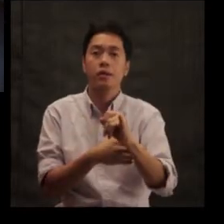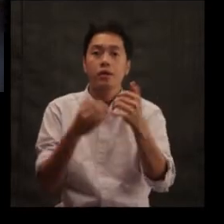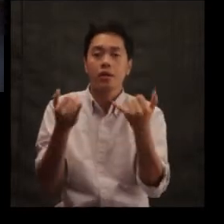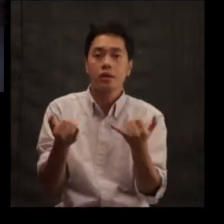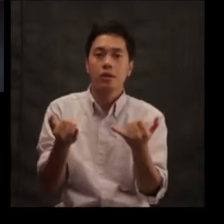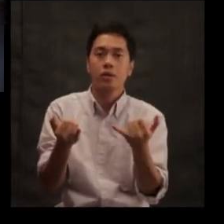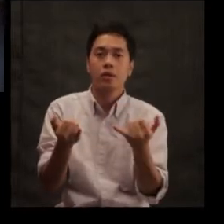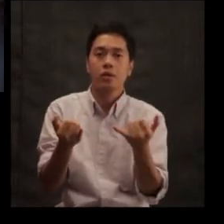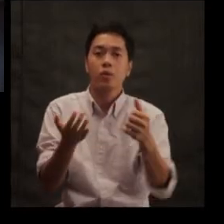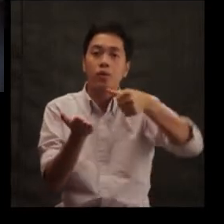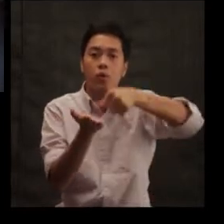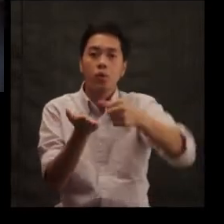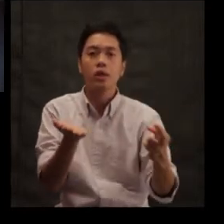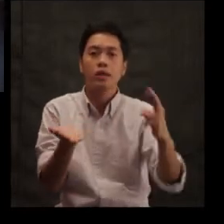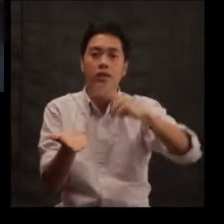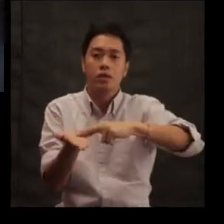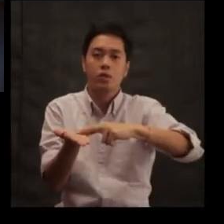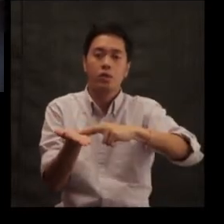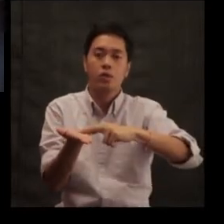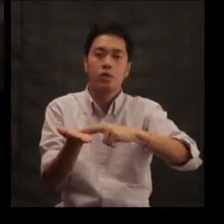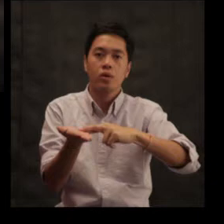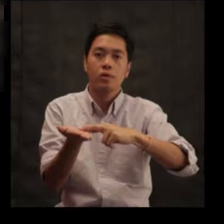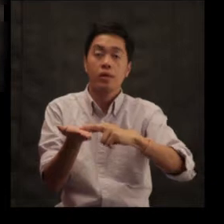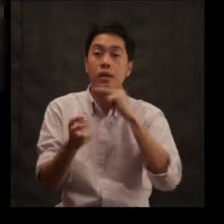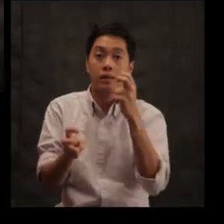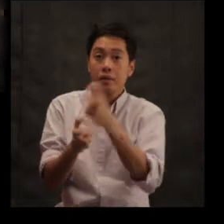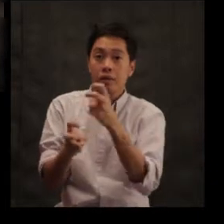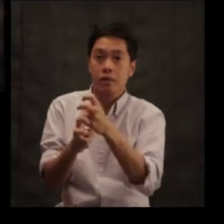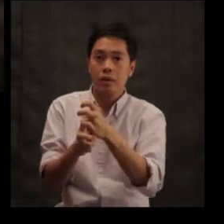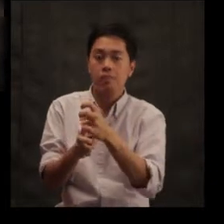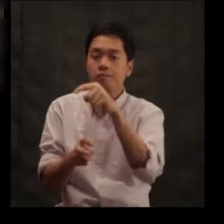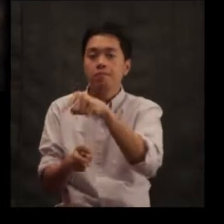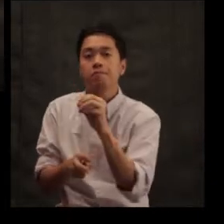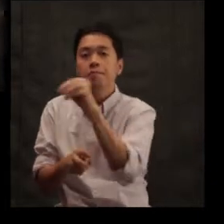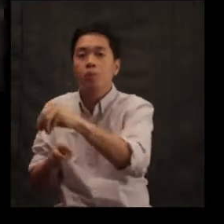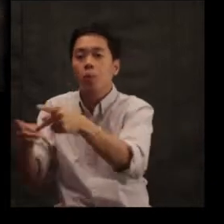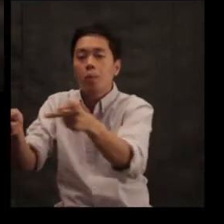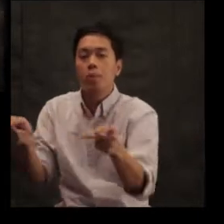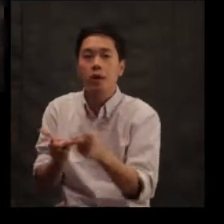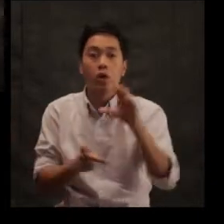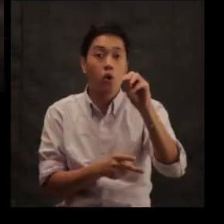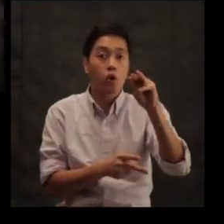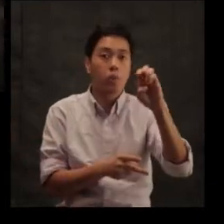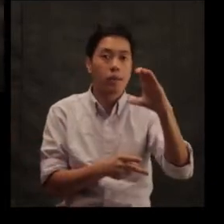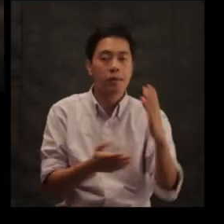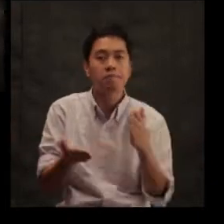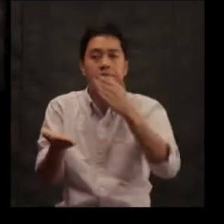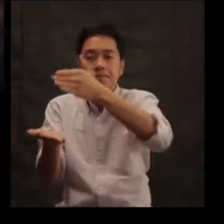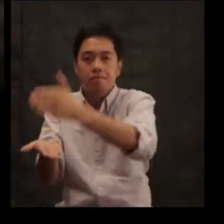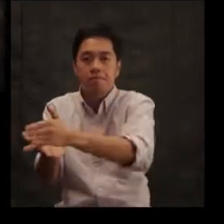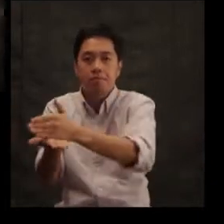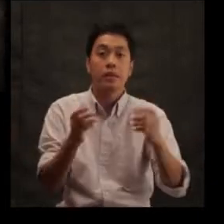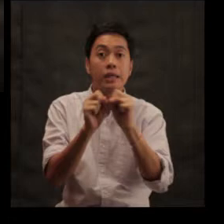namin ngayon is yung voters registration. Para hindi mahirapan, may isang lugar lang na